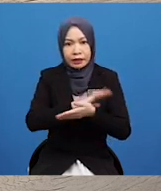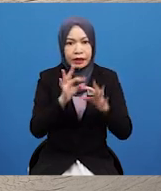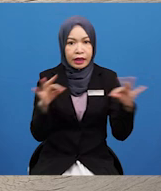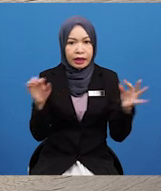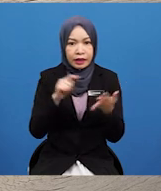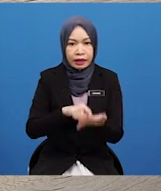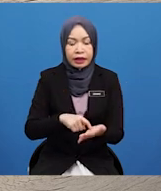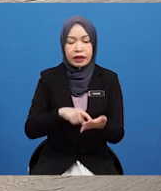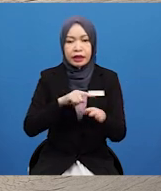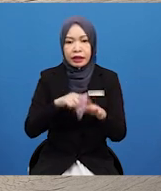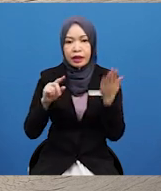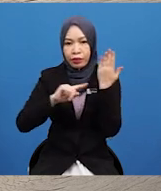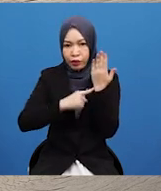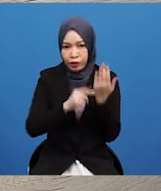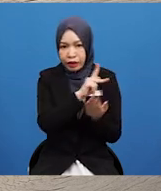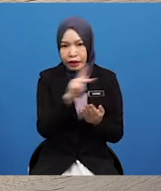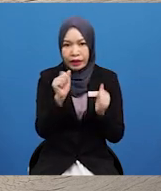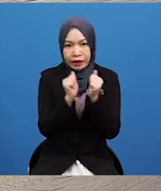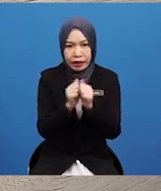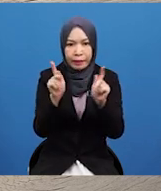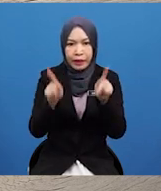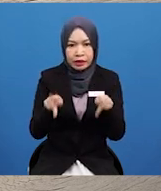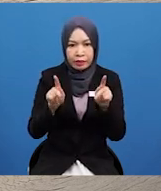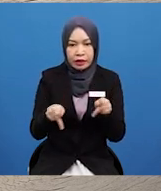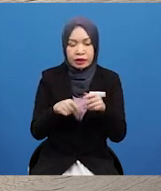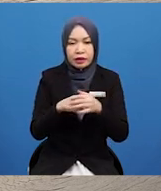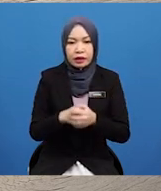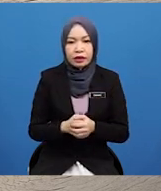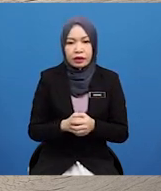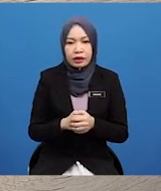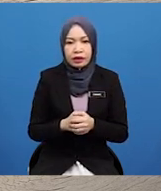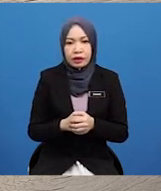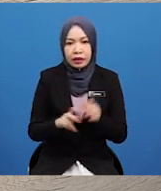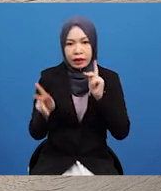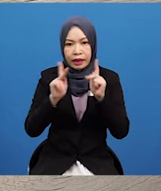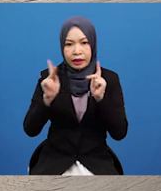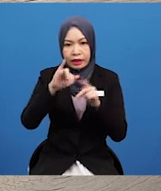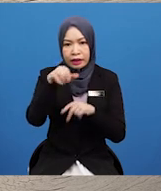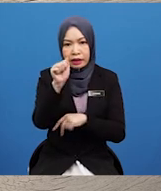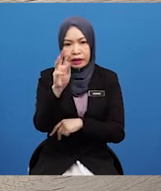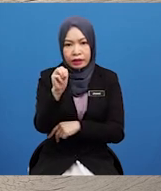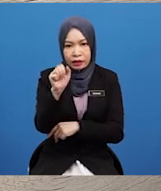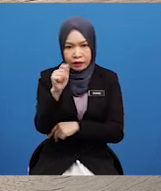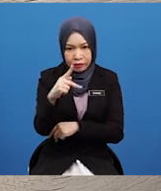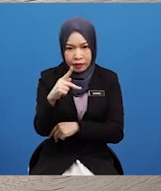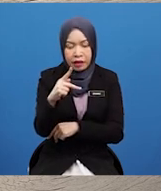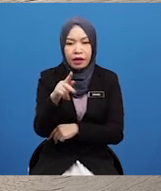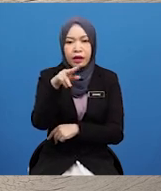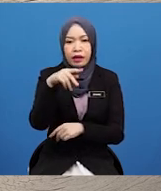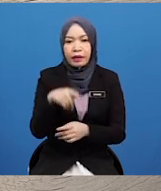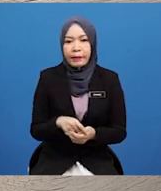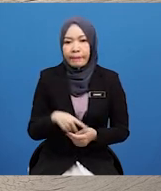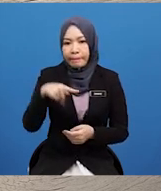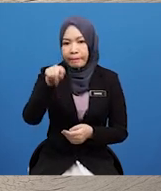dengan pelajar-pelajar. Kata jamak para digugurkan. Jawapan yang tepat